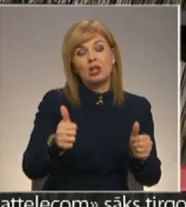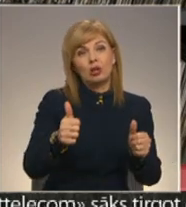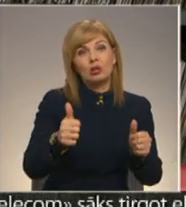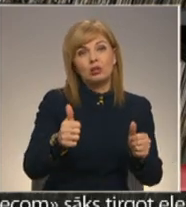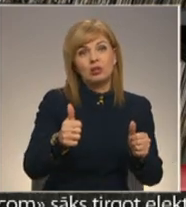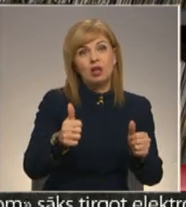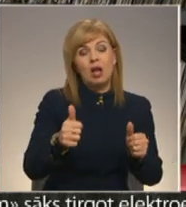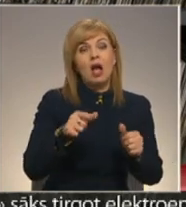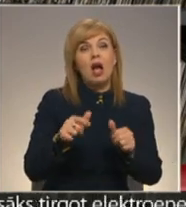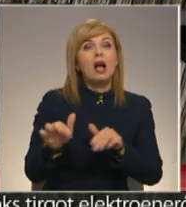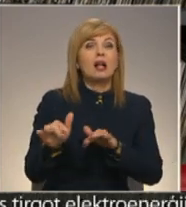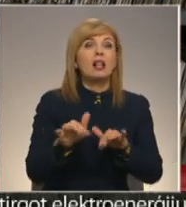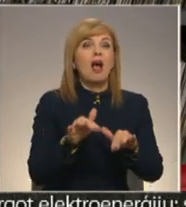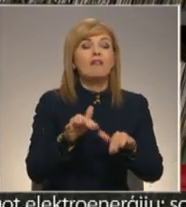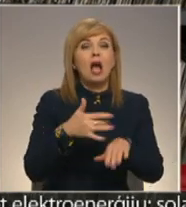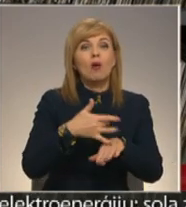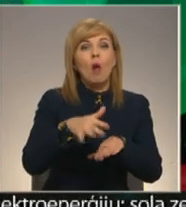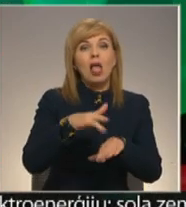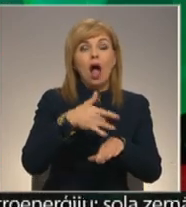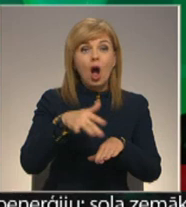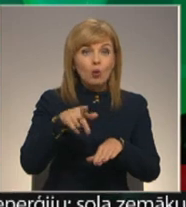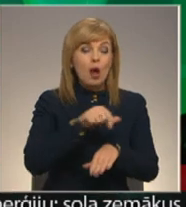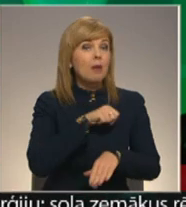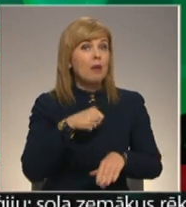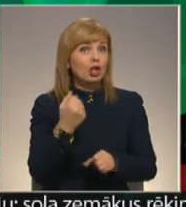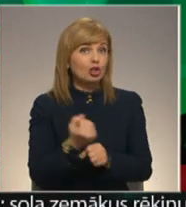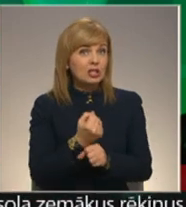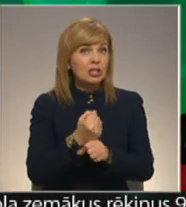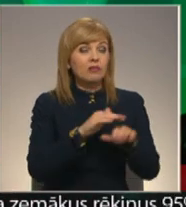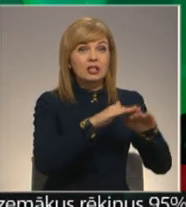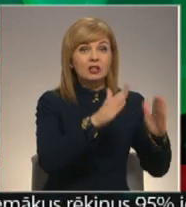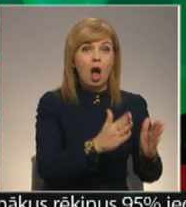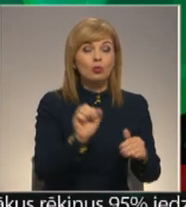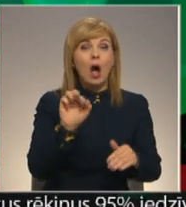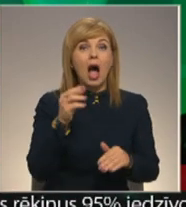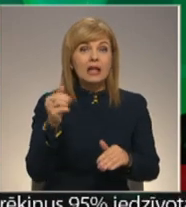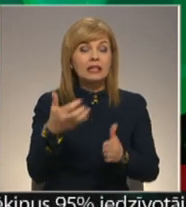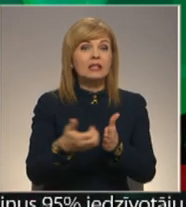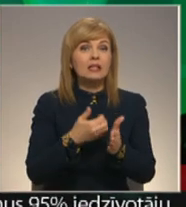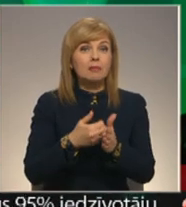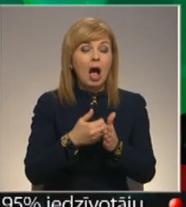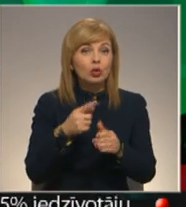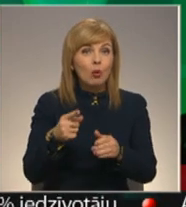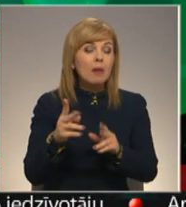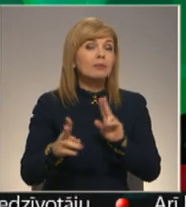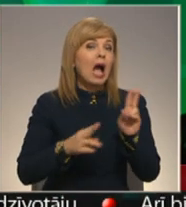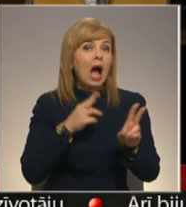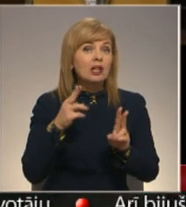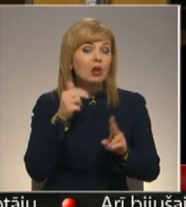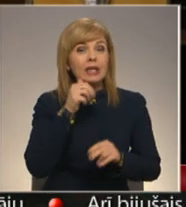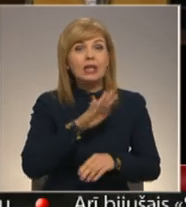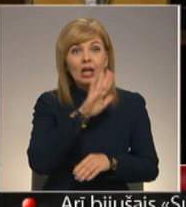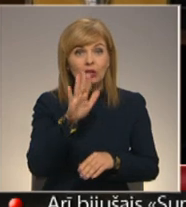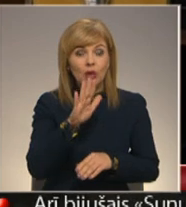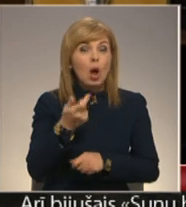līdz pēdējām. Ar klavieru laku, tā teikt. Paši izgatavotas skandas Artis izmanto arī apskaņotāja darbā. Viņš neslēp, ka ikdienā būt